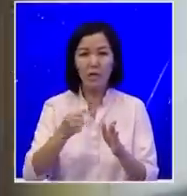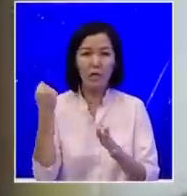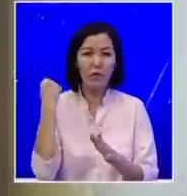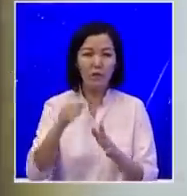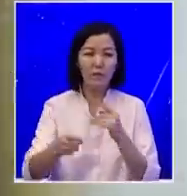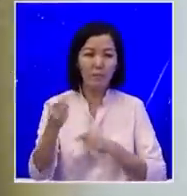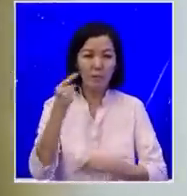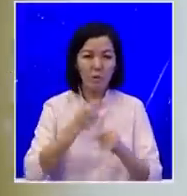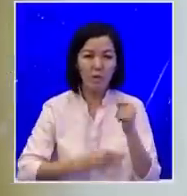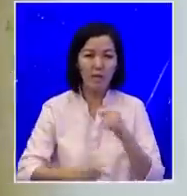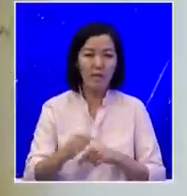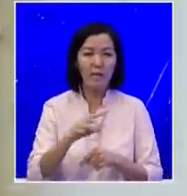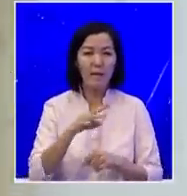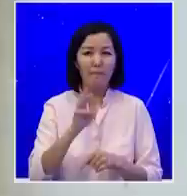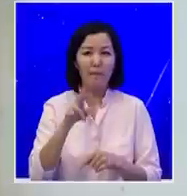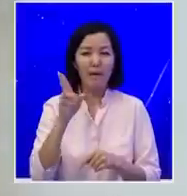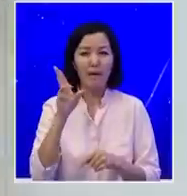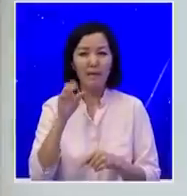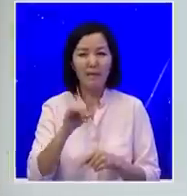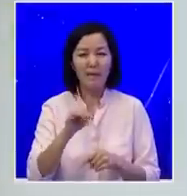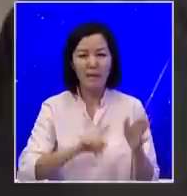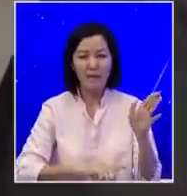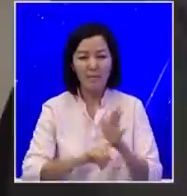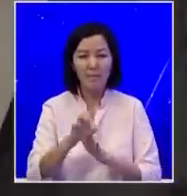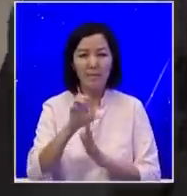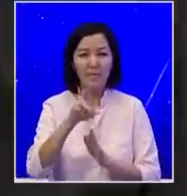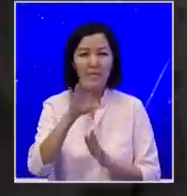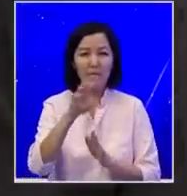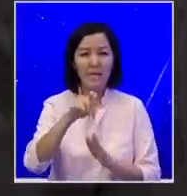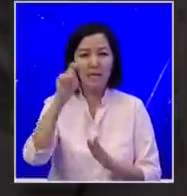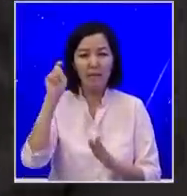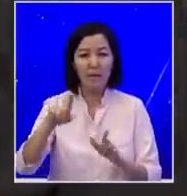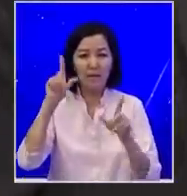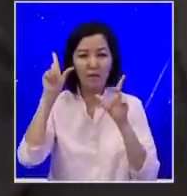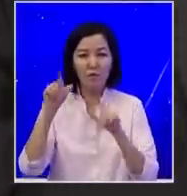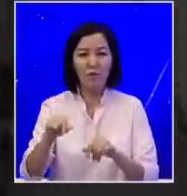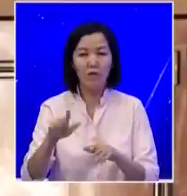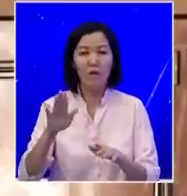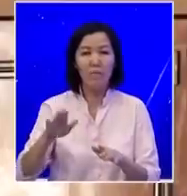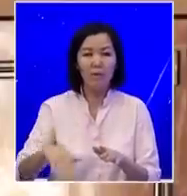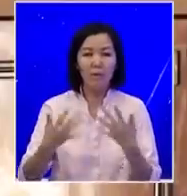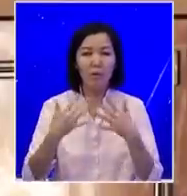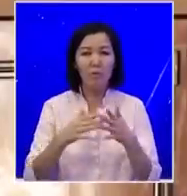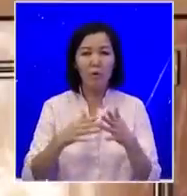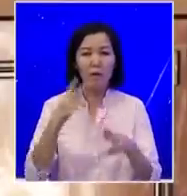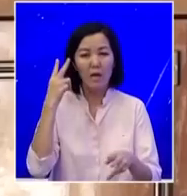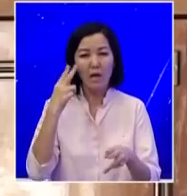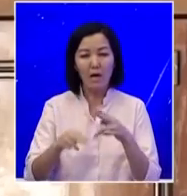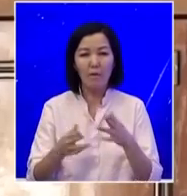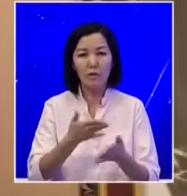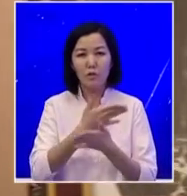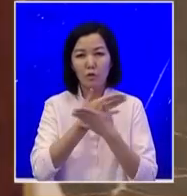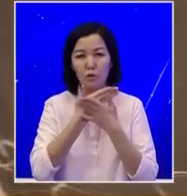елге оралады. Ал Мәді Ембергенұлы обаста Сталинград майданына жөнелтіледі. Артынша ауылға хабарсыз